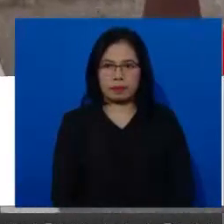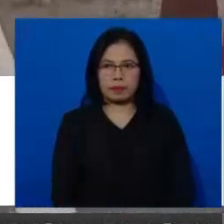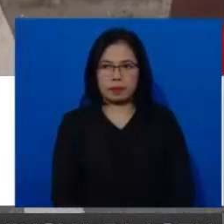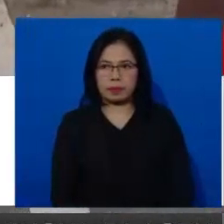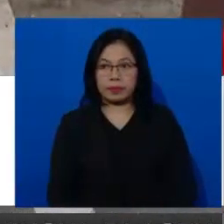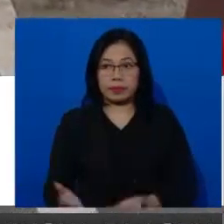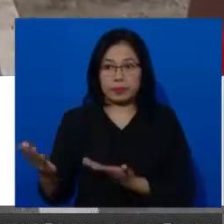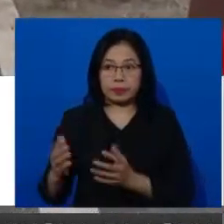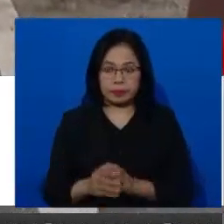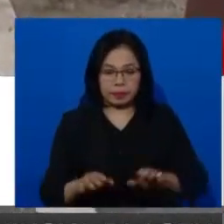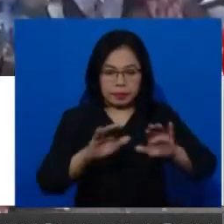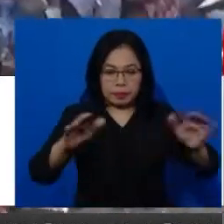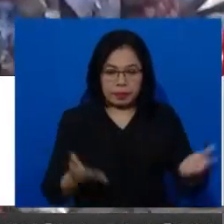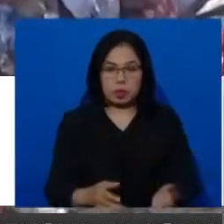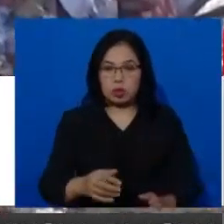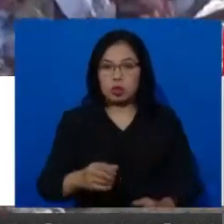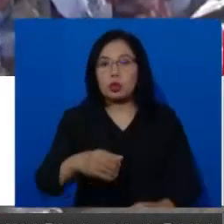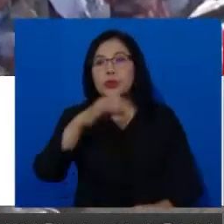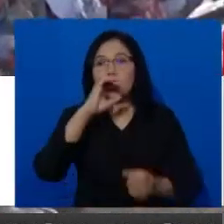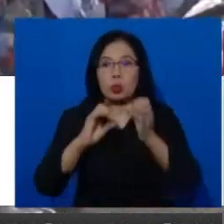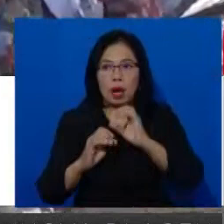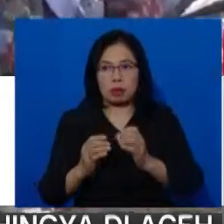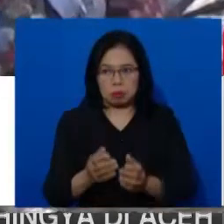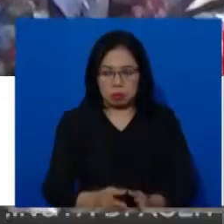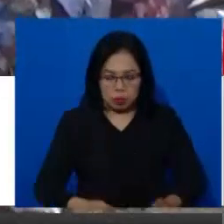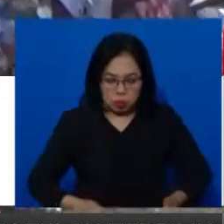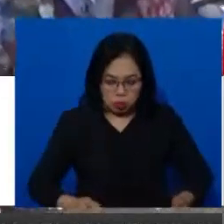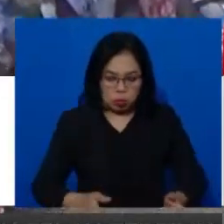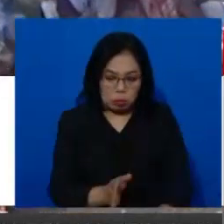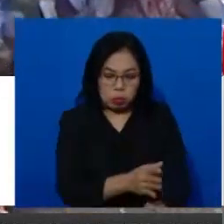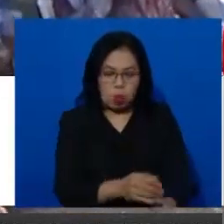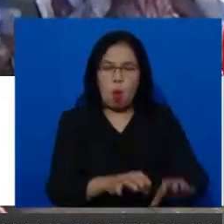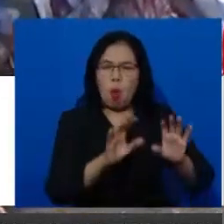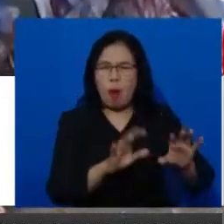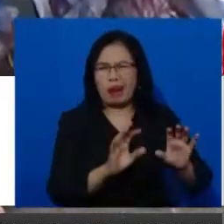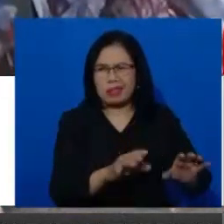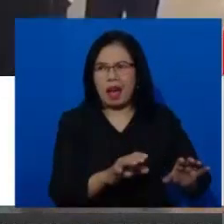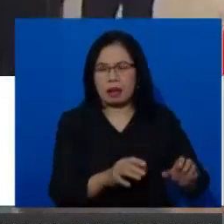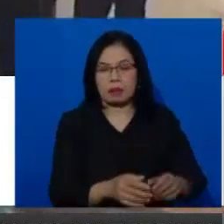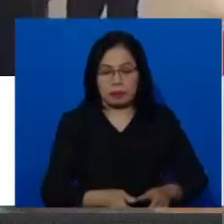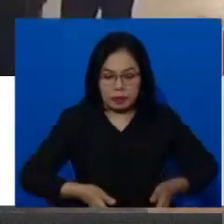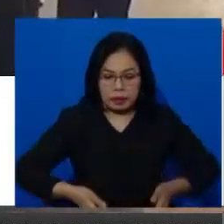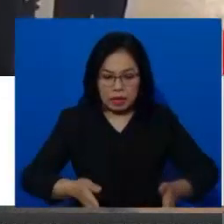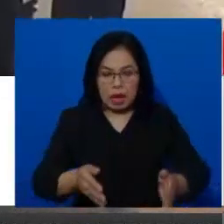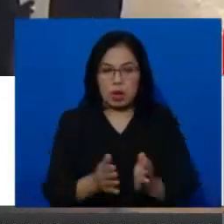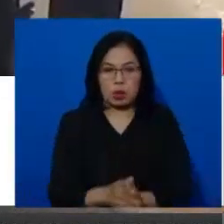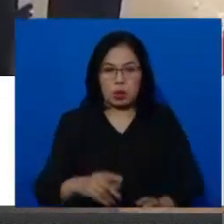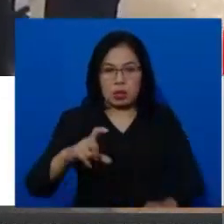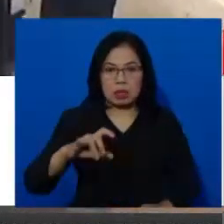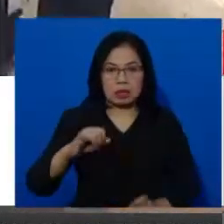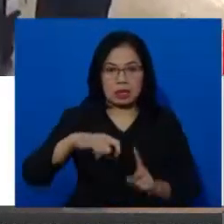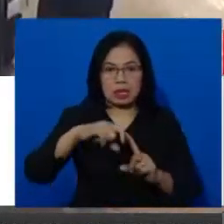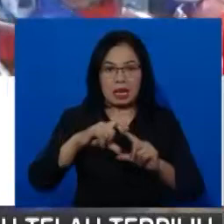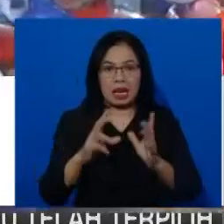Kardus minuman dalam kemasan memenuhi jalur 1 dan bahu jalan di kilometer 69 Jalan Tol Cikampek wilayah Karawang, Jawa Barat pada Jumat